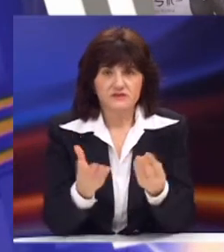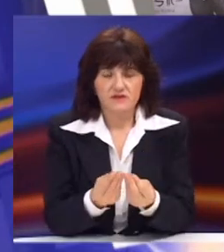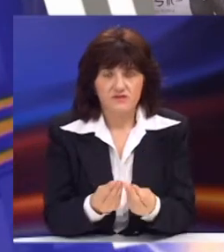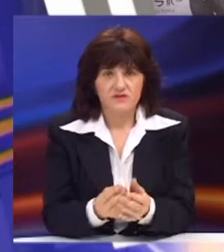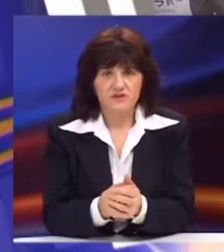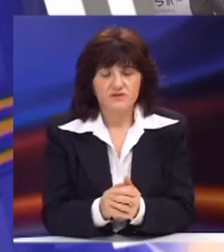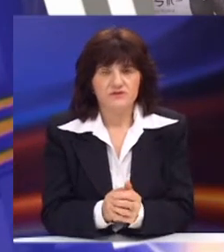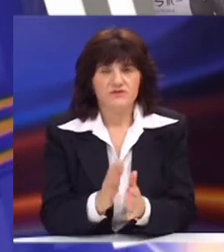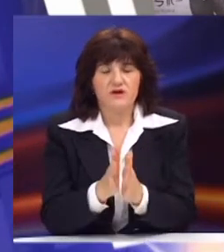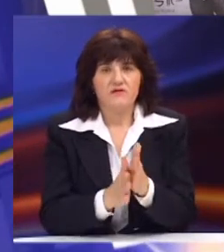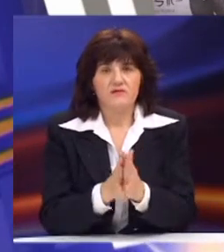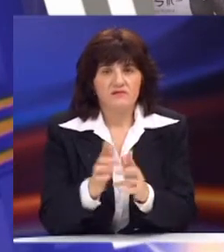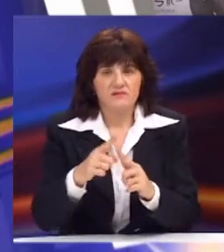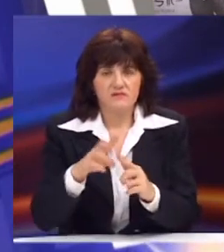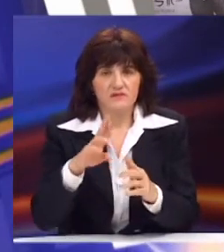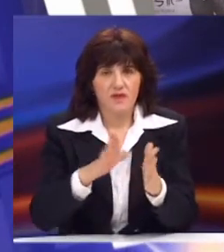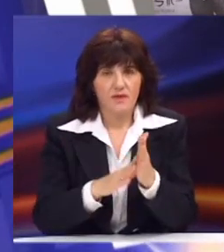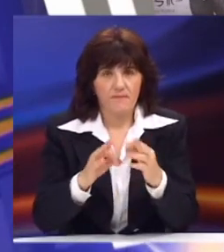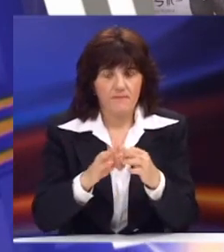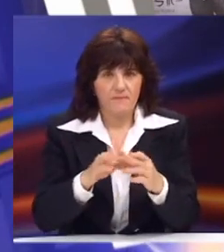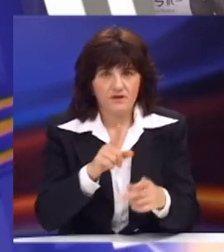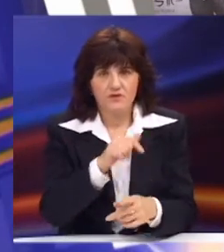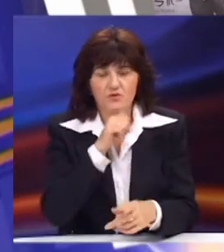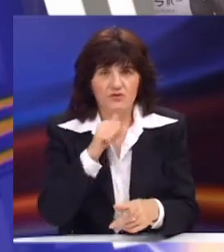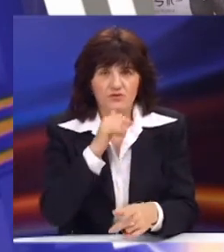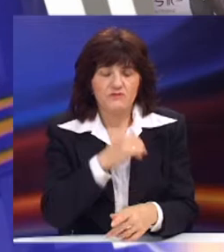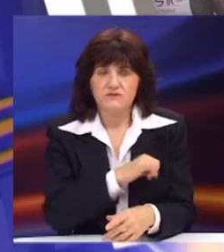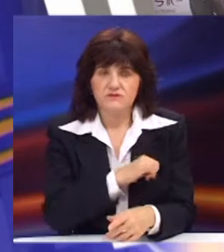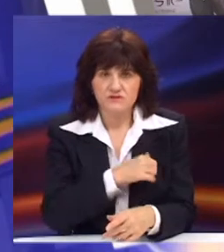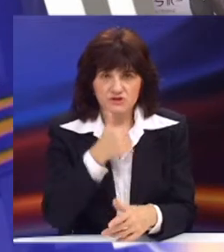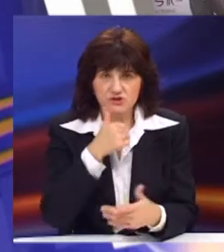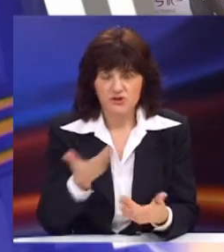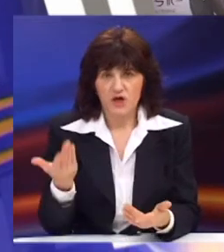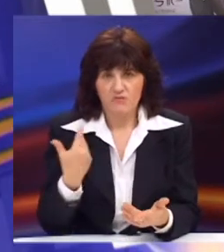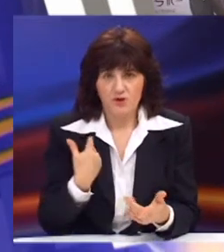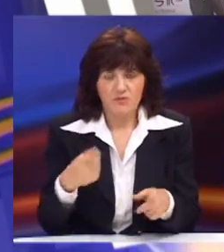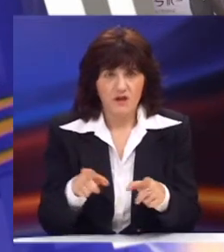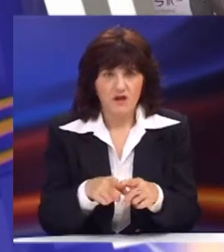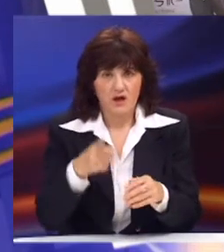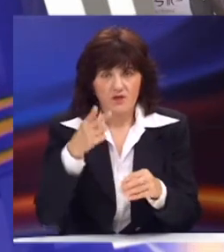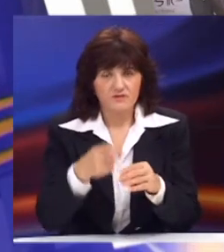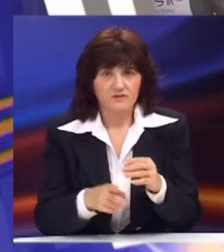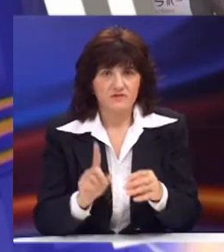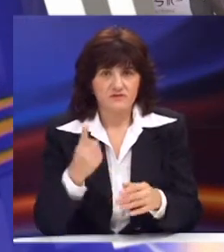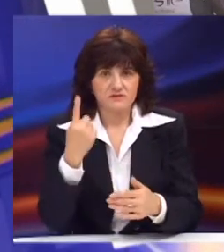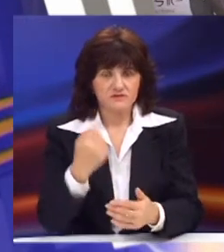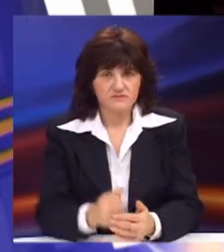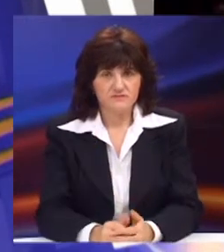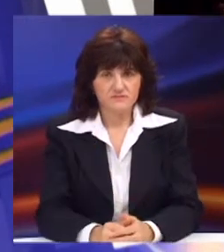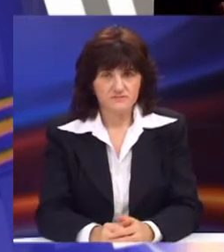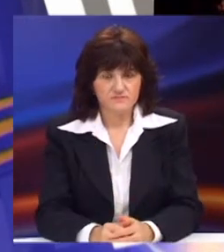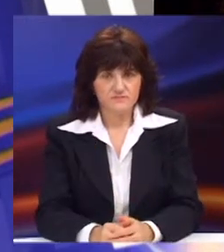neka zajednička tema, bi bilo je uzbudljivo meni ono što smo dobili kao rezultate